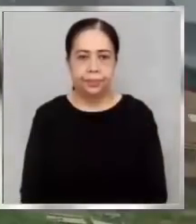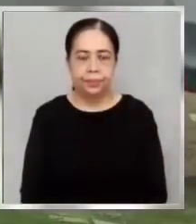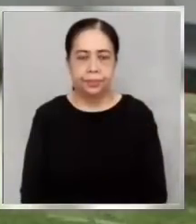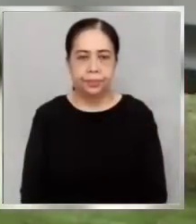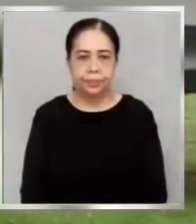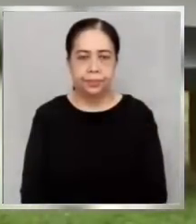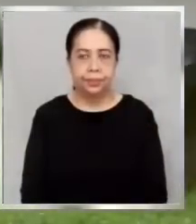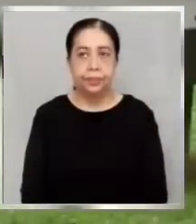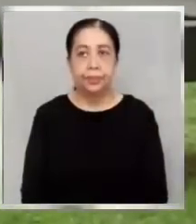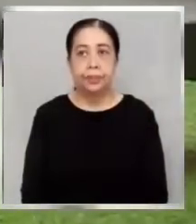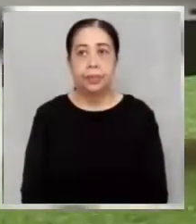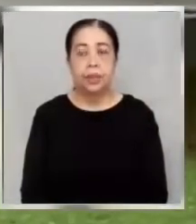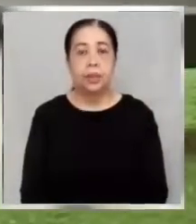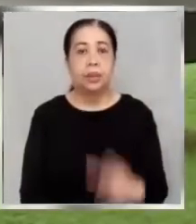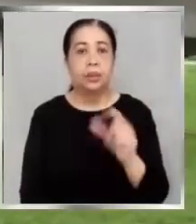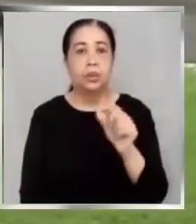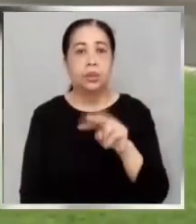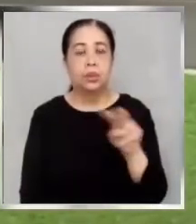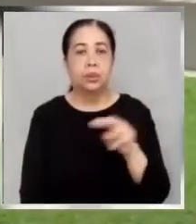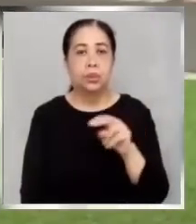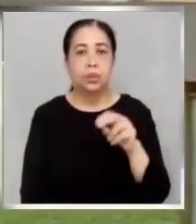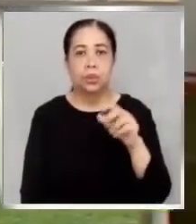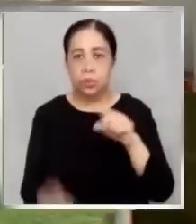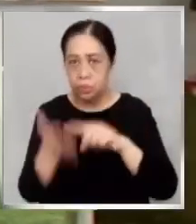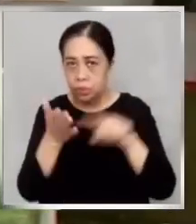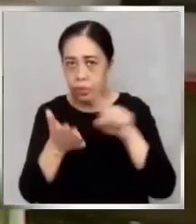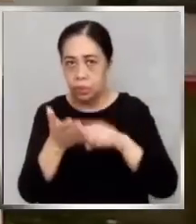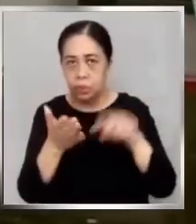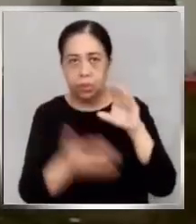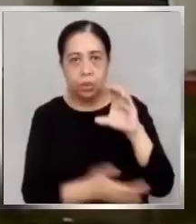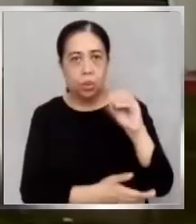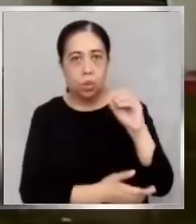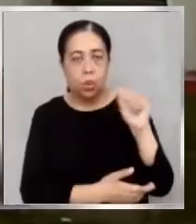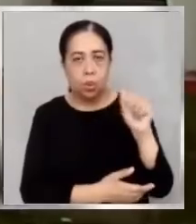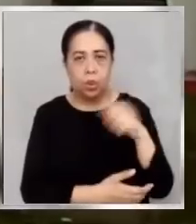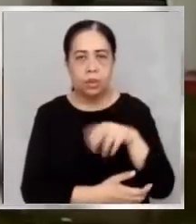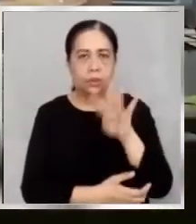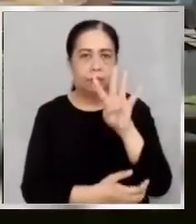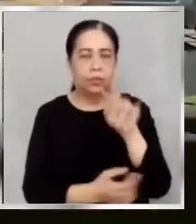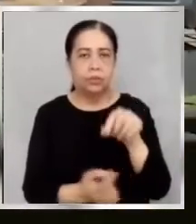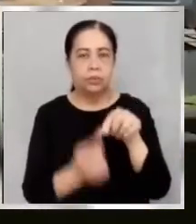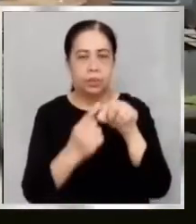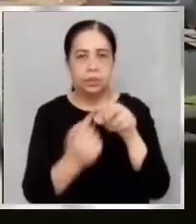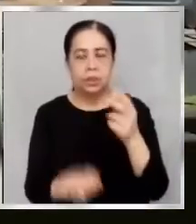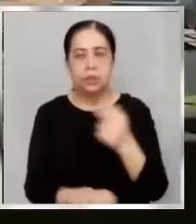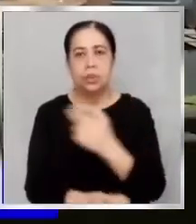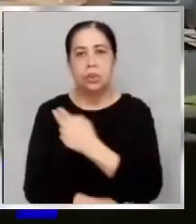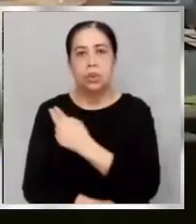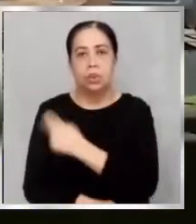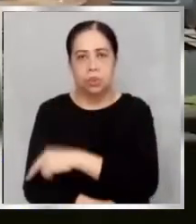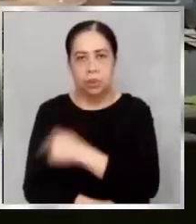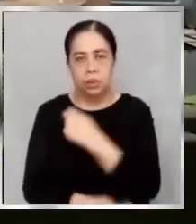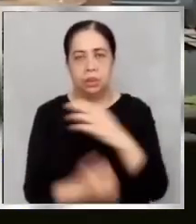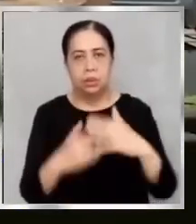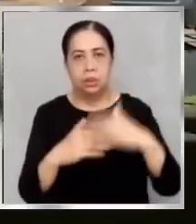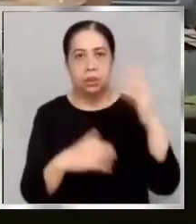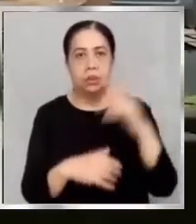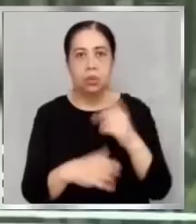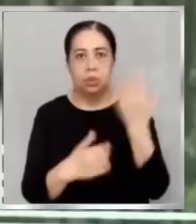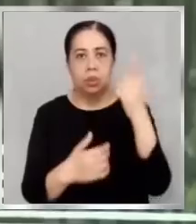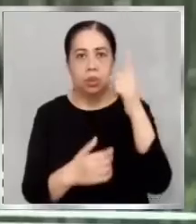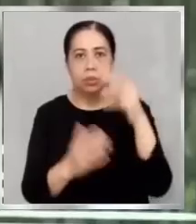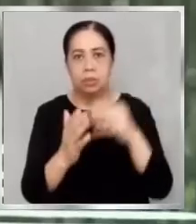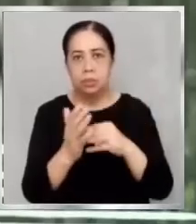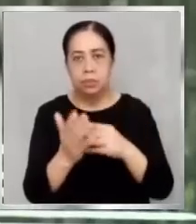Sa 2022 audit ng Commission on Audit o COA sa apat na specialty hospital, aabot sa lampas kalahating bilyong piso ang